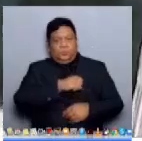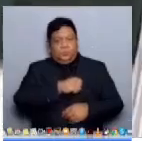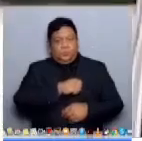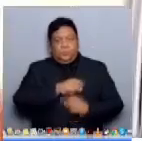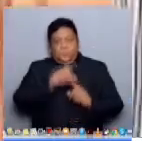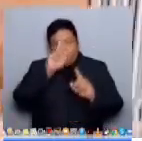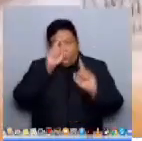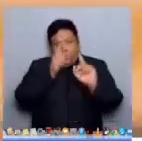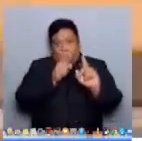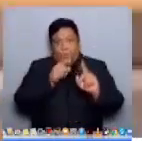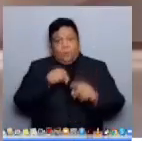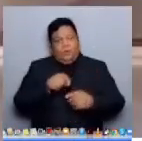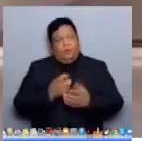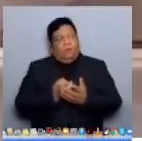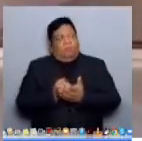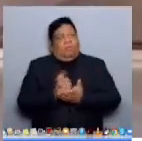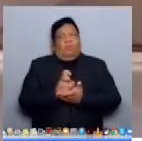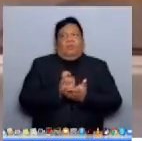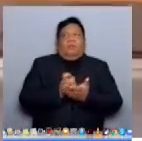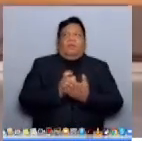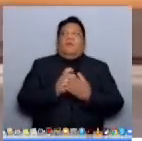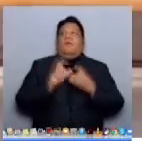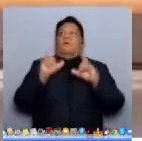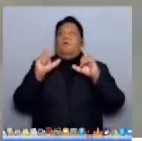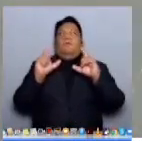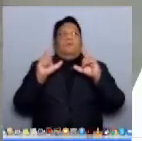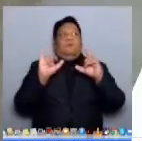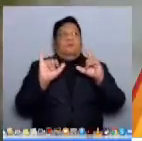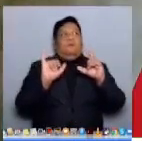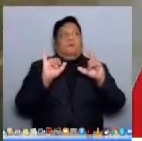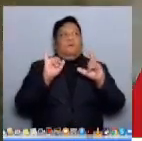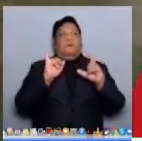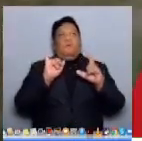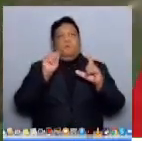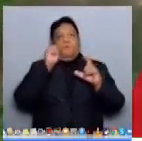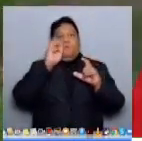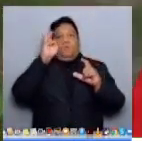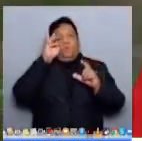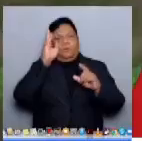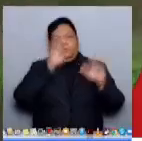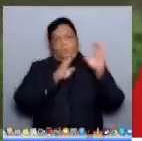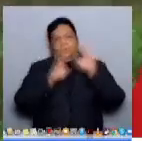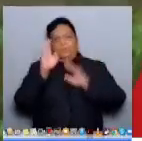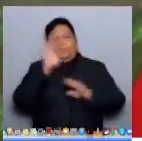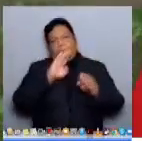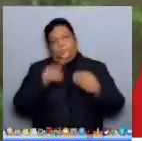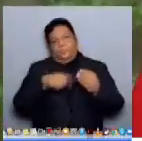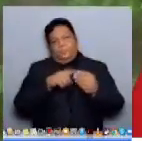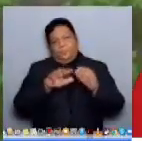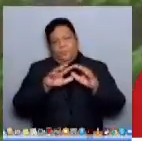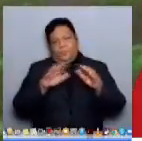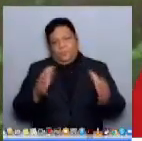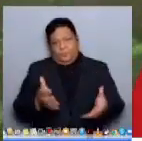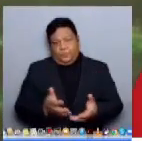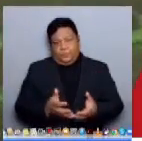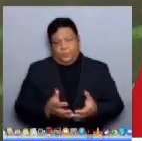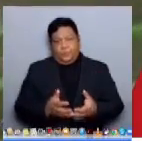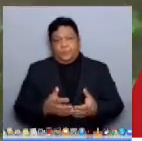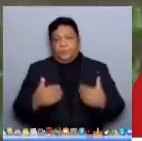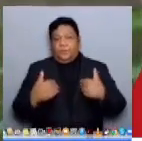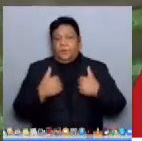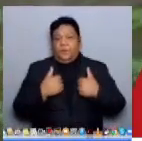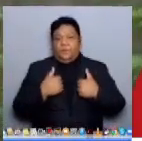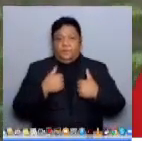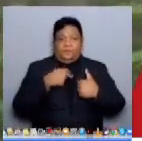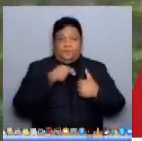at mamulat sila sa mga problema ng daigdig. Bukod sa kalye, meron din ganitong kwartong walang